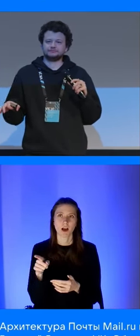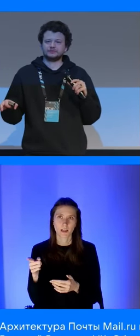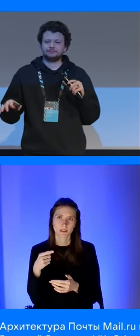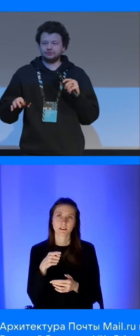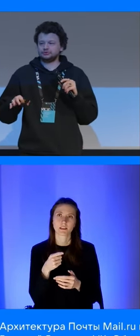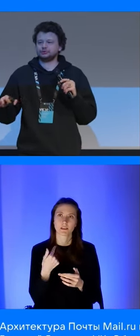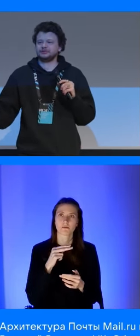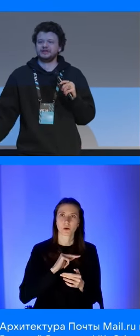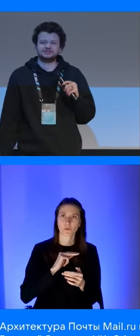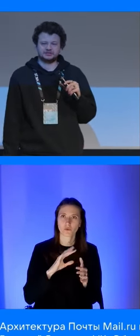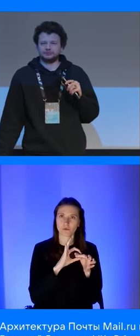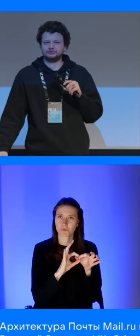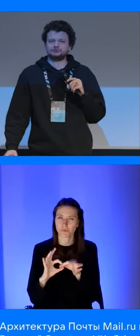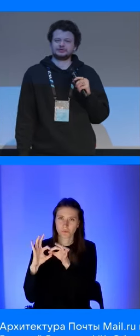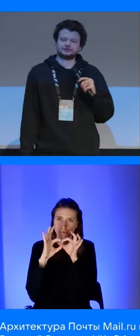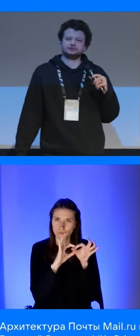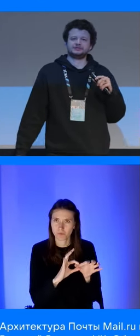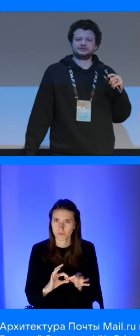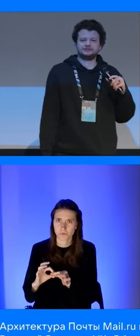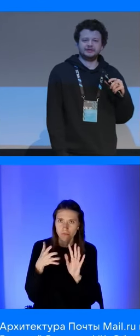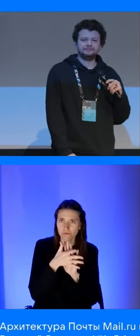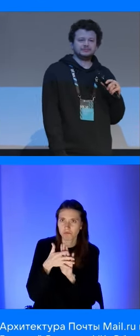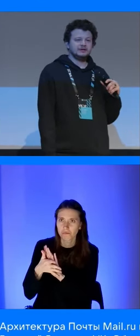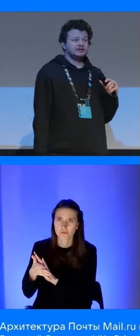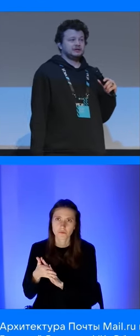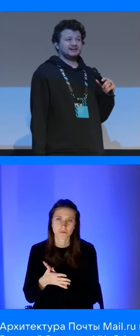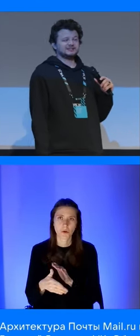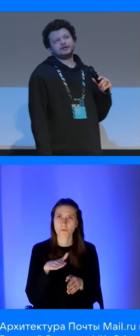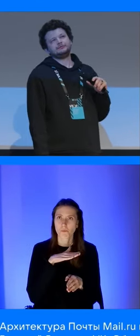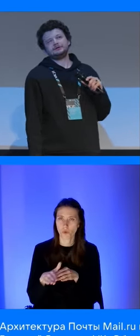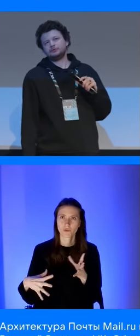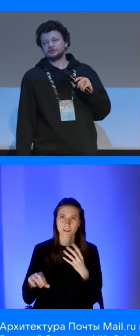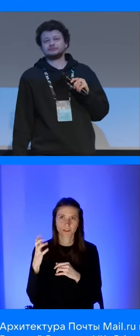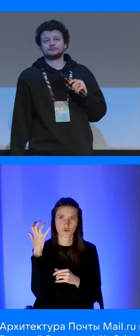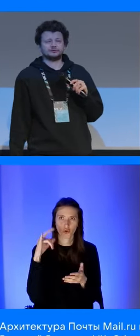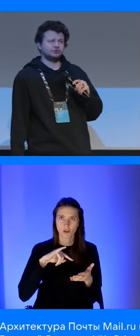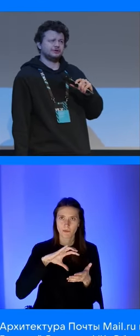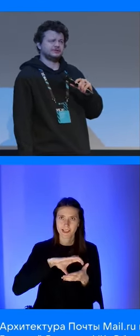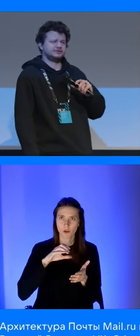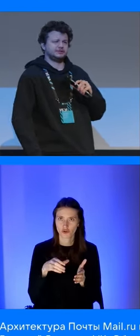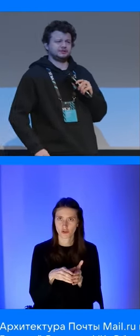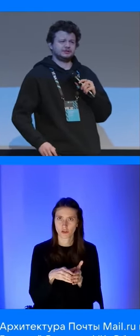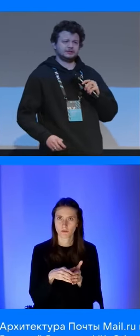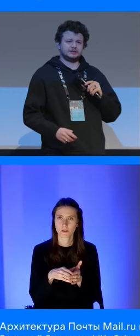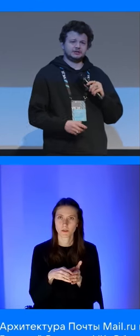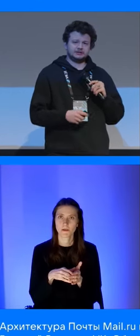блэкбоксом. Полностью черный ящик — это полностью интеграционное тестирование. К сожалению, мы не можем